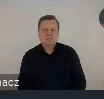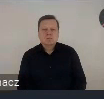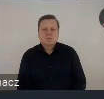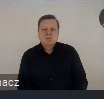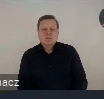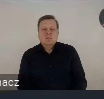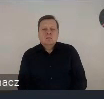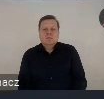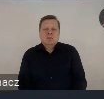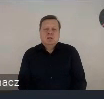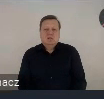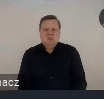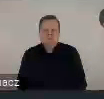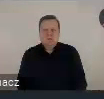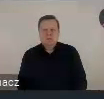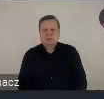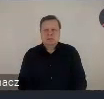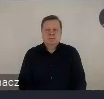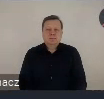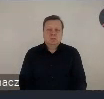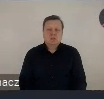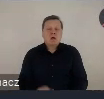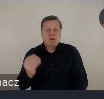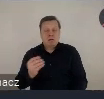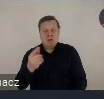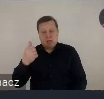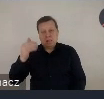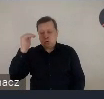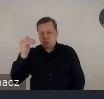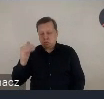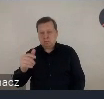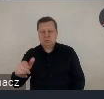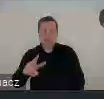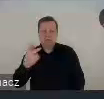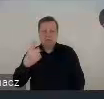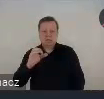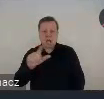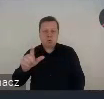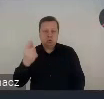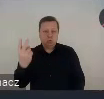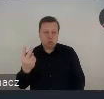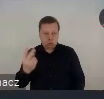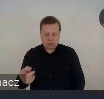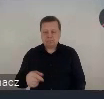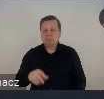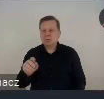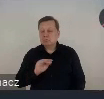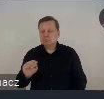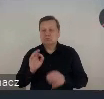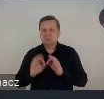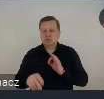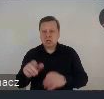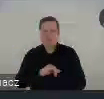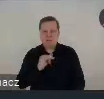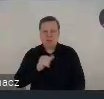Natomiast jest też kolejna rubryka, dział drugi pod rubryka 1, gdzie są wpisane konkretnie z imienia